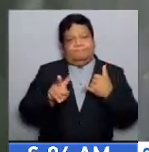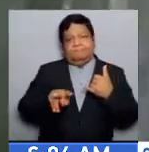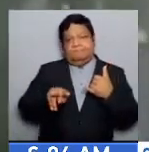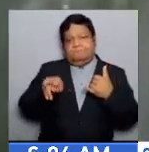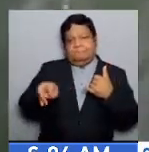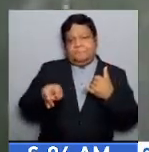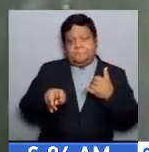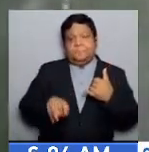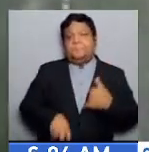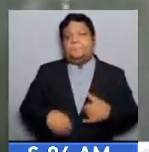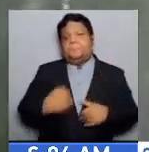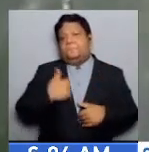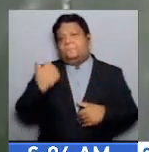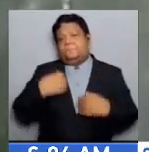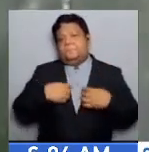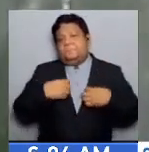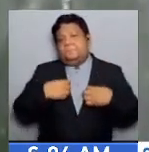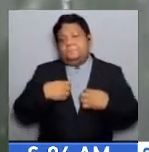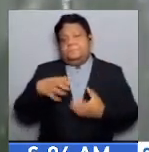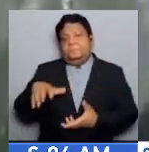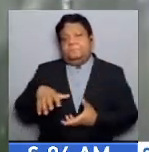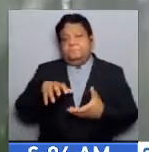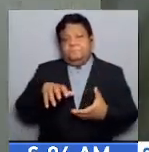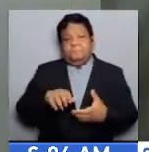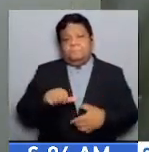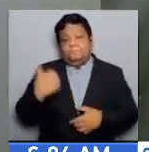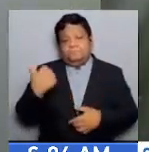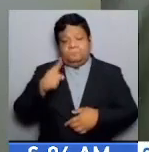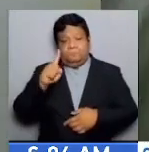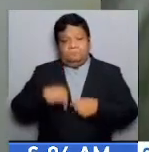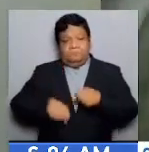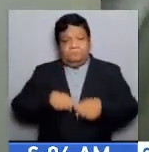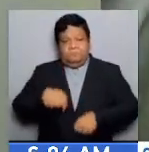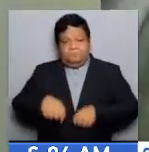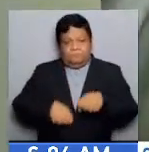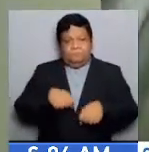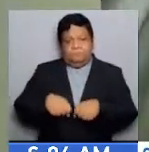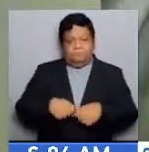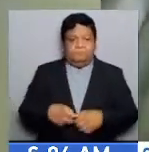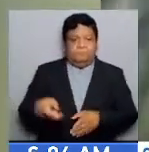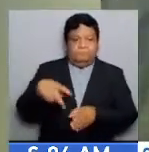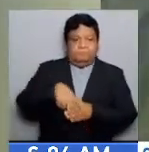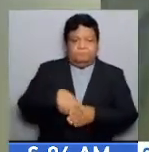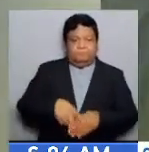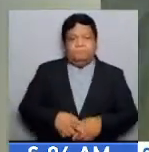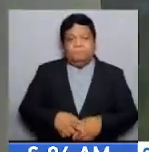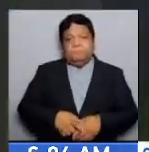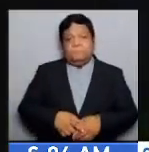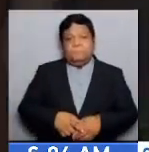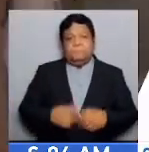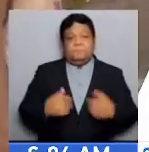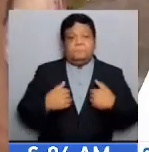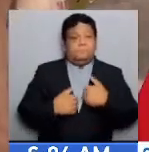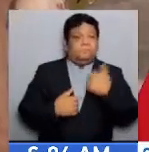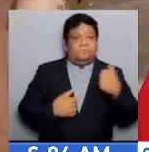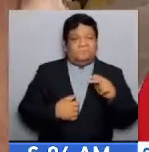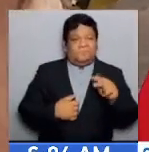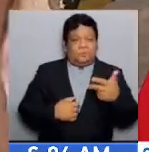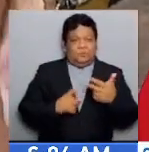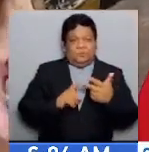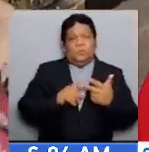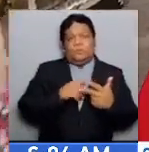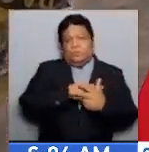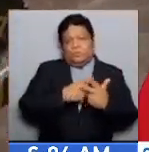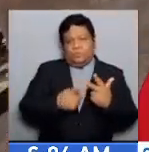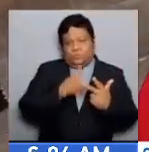habang nakasakay naman sa ninakaw na bisikleta ang kanyang kasama. Habang tumatakbo, kasunod nila ang ikatlong sospek. Napansin na